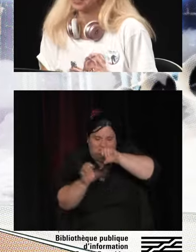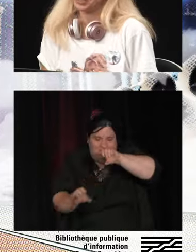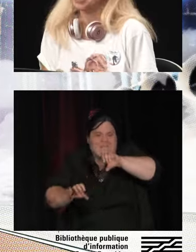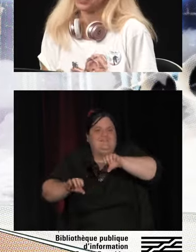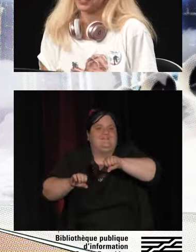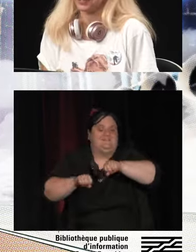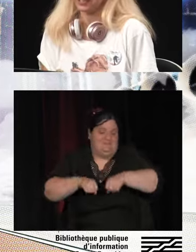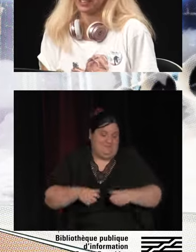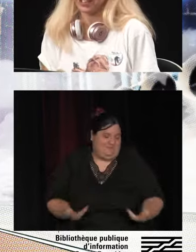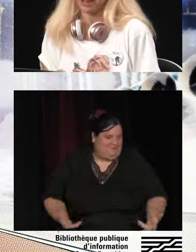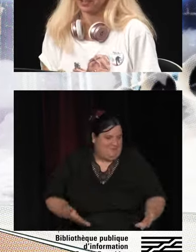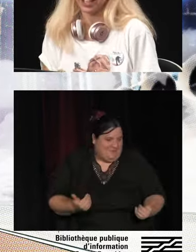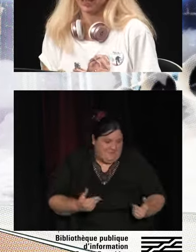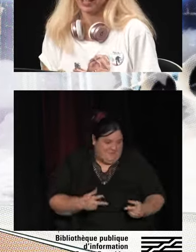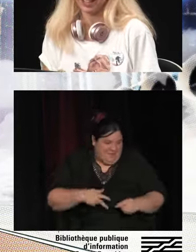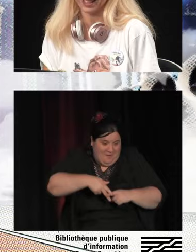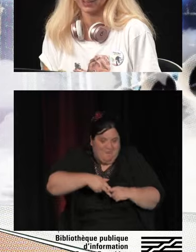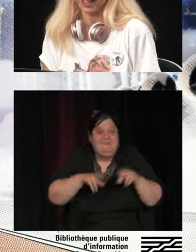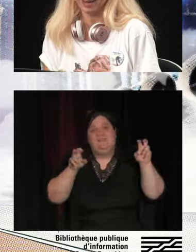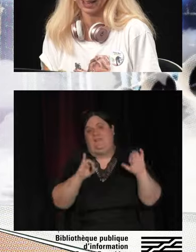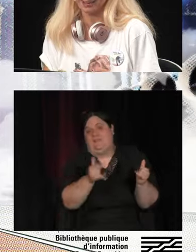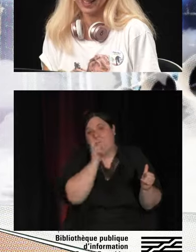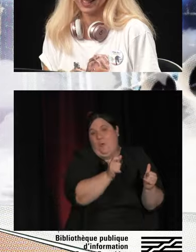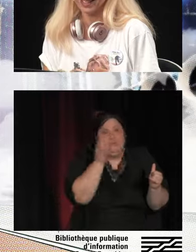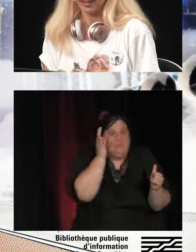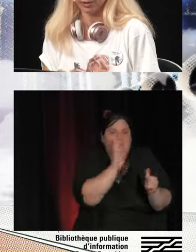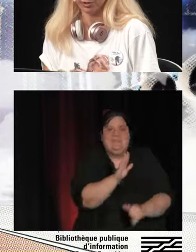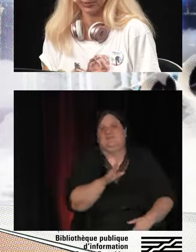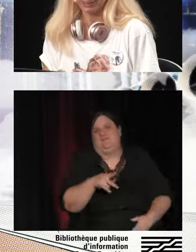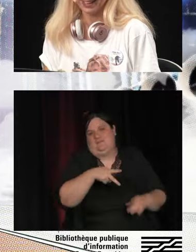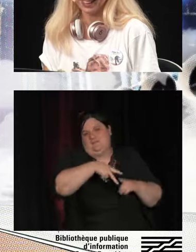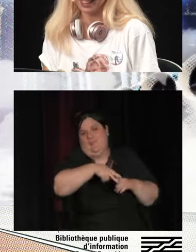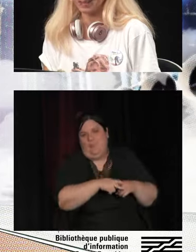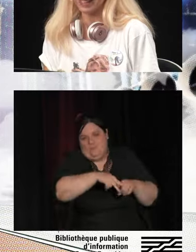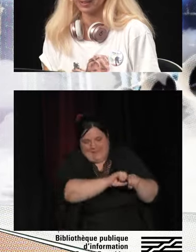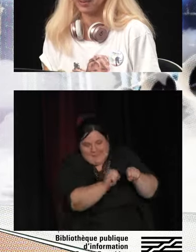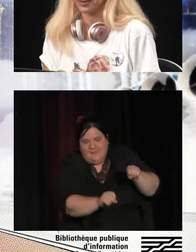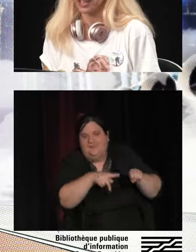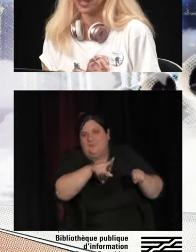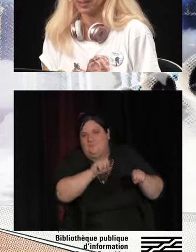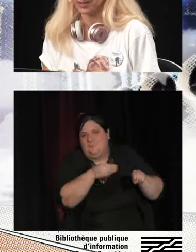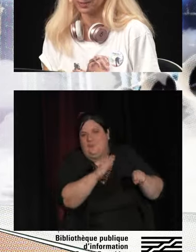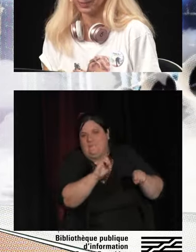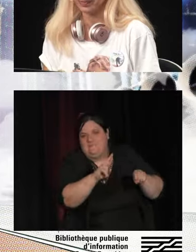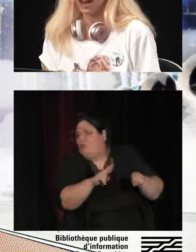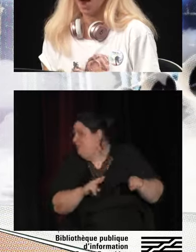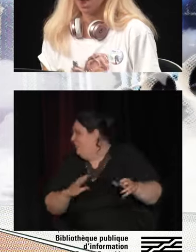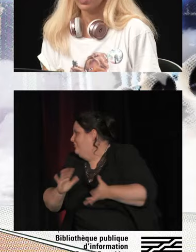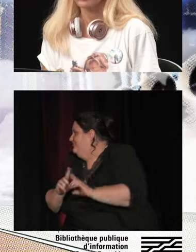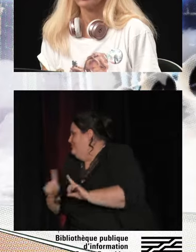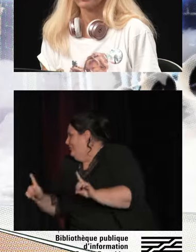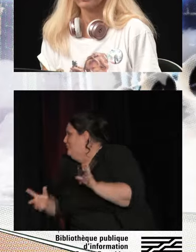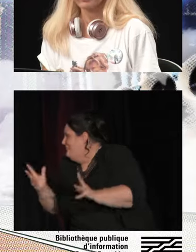Il y a eu des rires dans l'assistance, donc en vrai, je serai jamais désolée de raconter cette blague. C'est le meilleur jeu de mots. Elle n'est pas traduisible en anglais, mais c'est le meilleur jeu de mots.